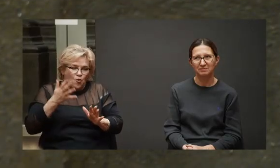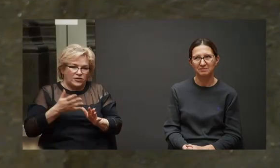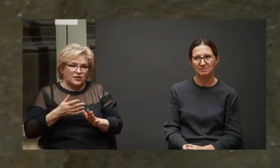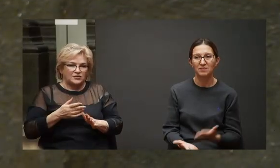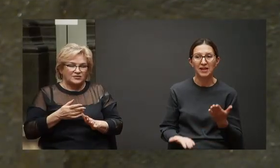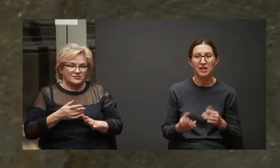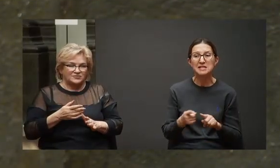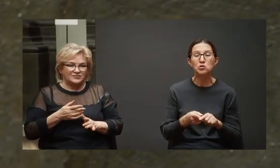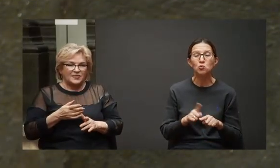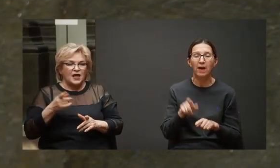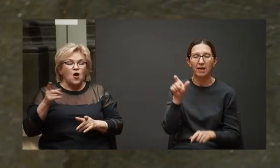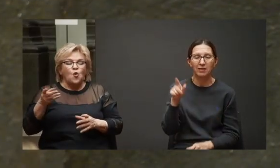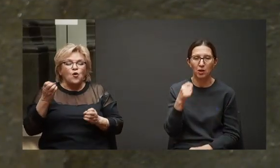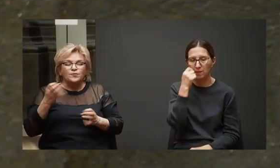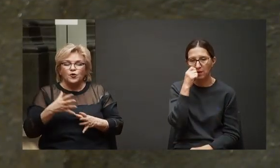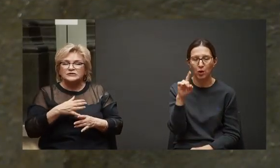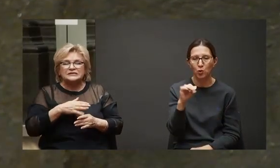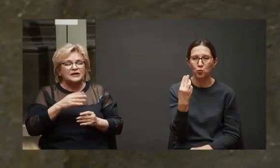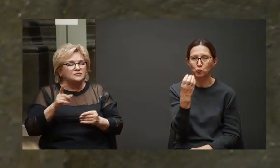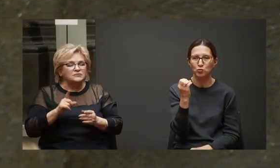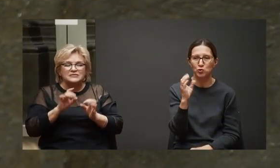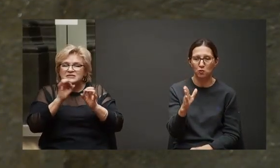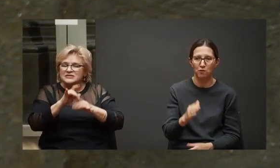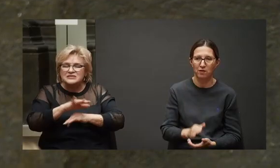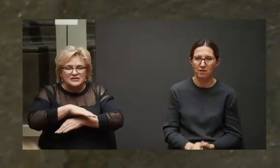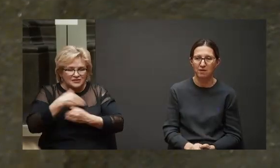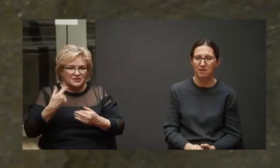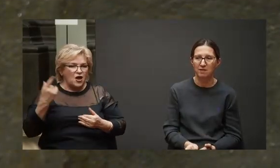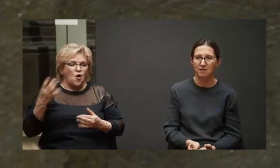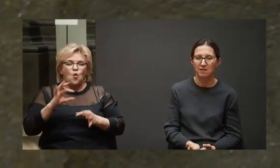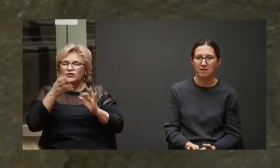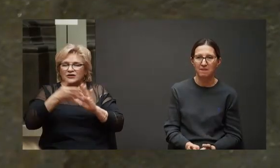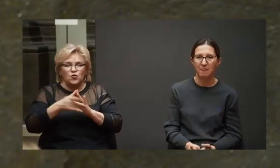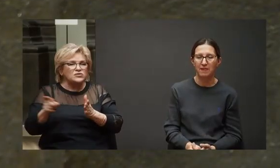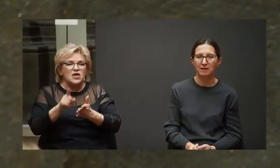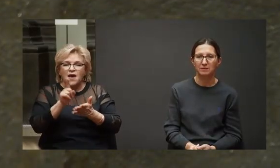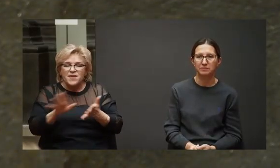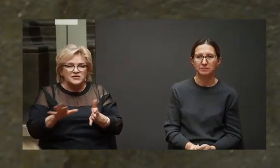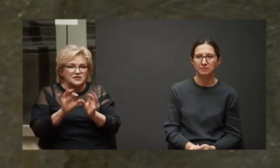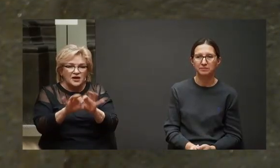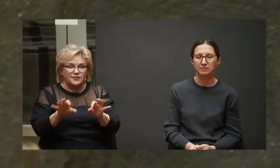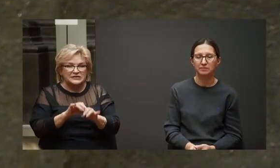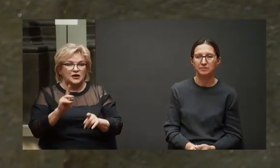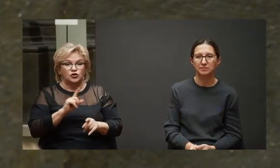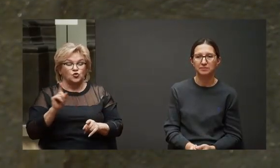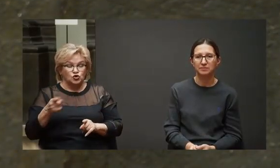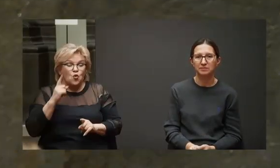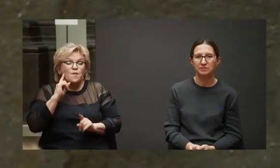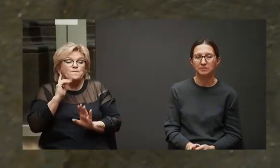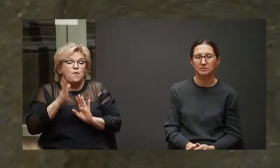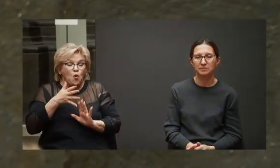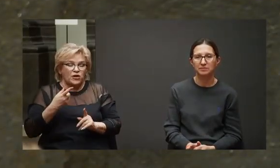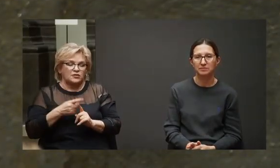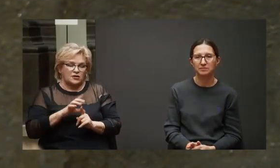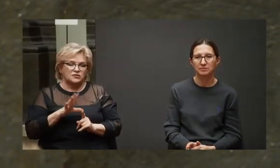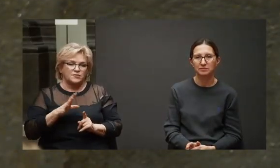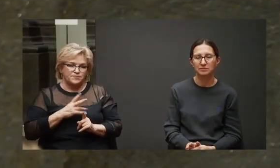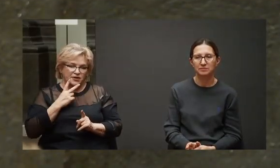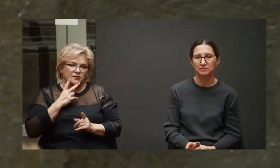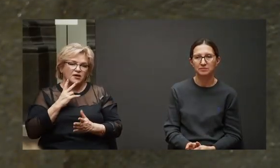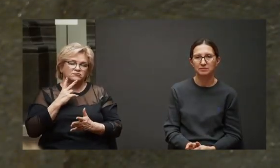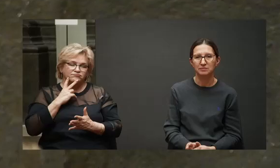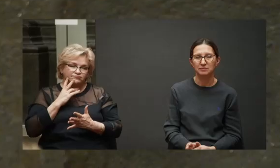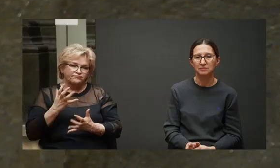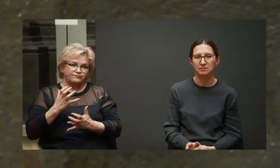Хрущев. Он просто не стал это объяснять, он не искусствовед, он не обязан объяснять. Но то, что он это понял, это было как